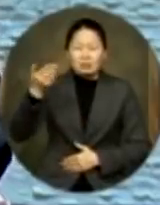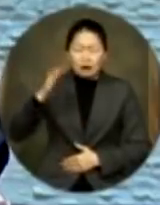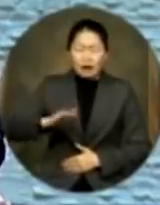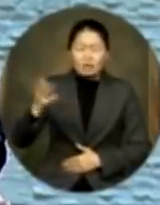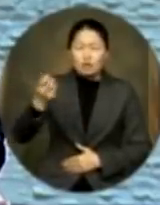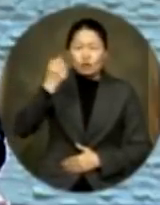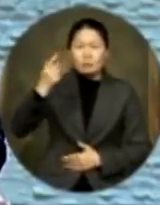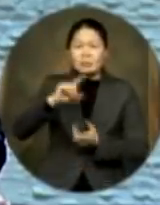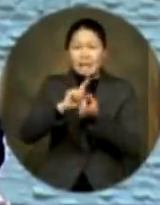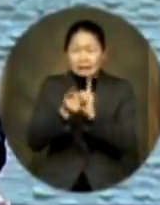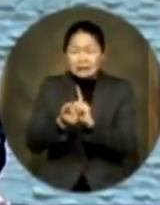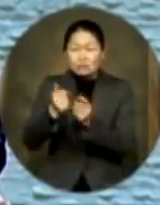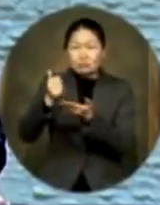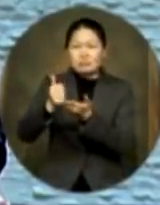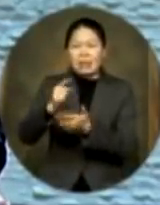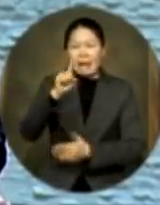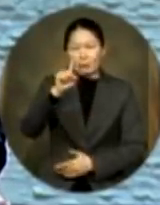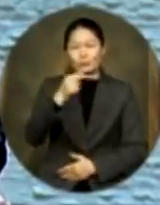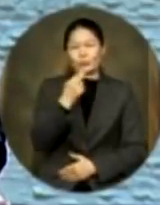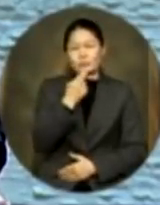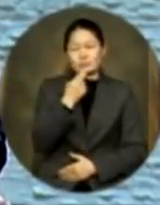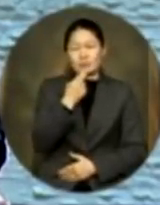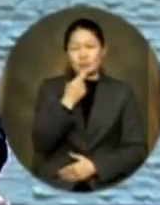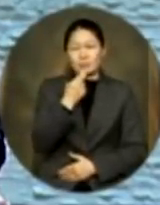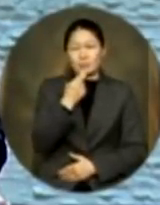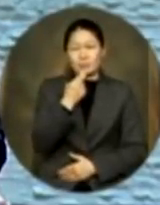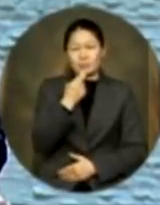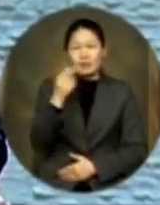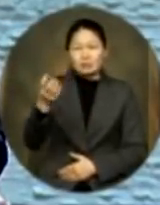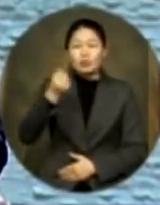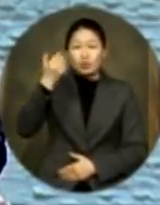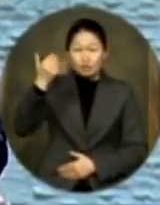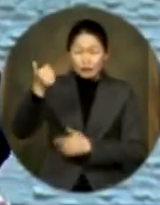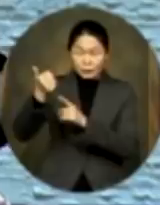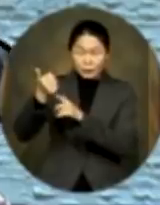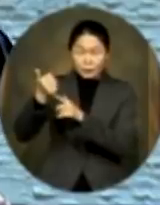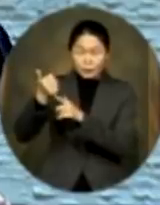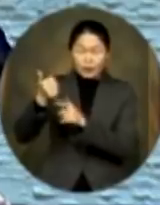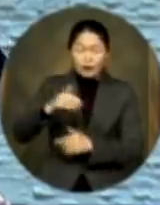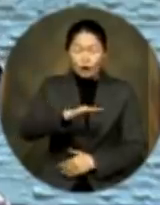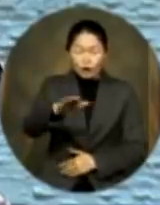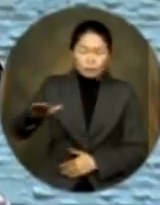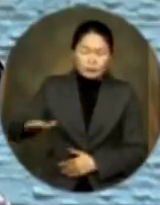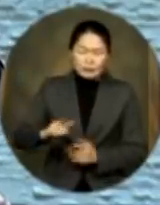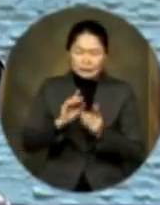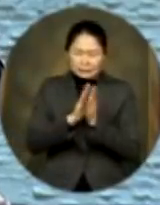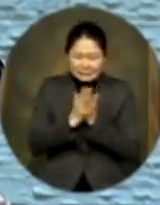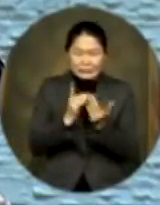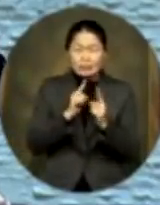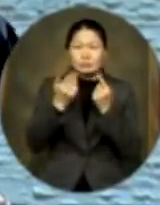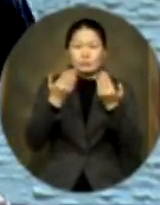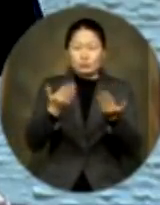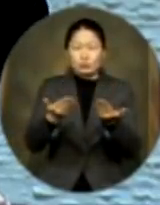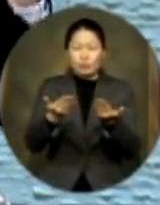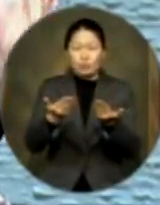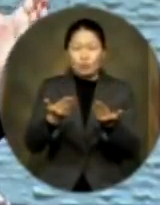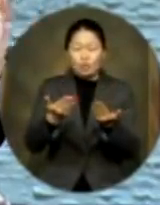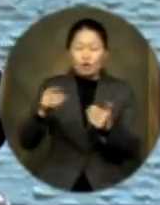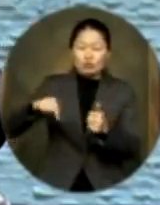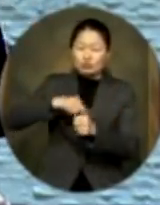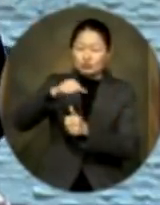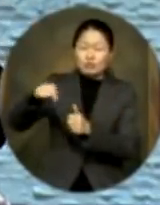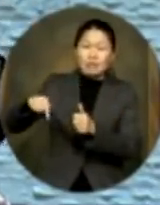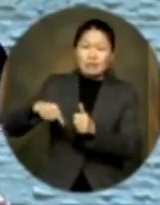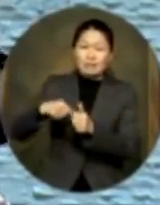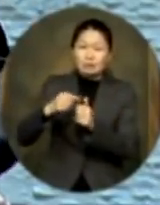대신하는 분은 한 번도 없어요 성령님 그분이 여러분에게 말씀 하시고 중에 있는 분들이